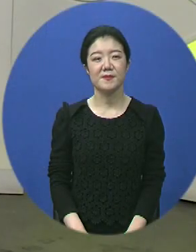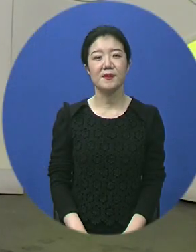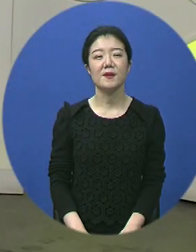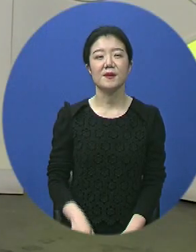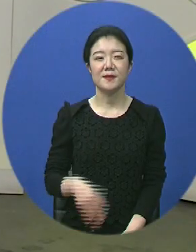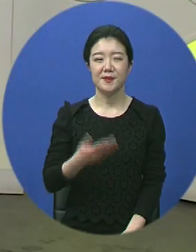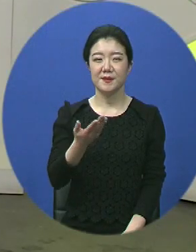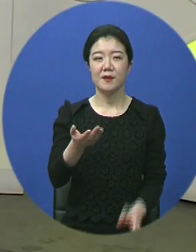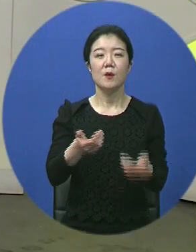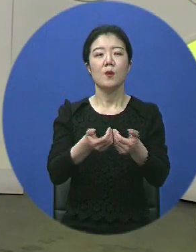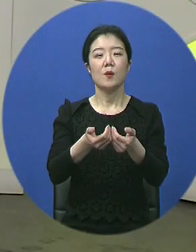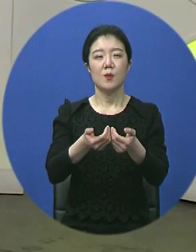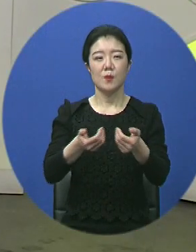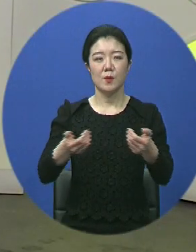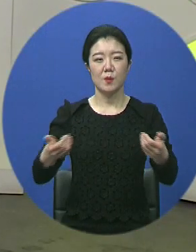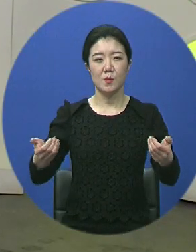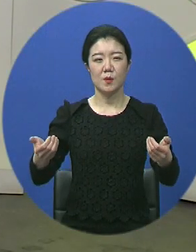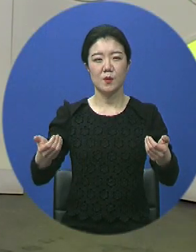당신이